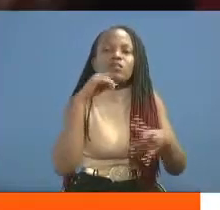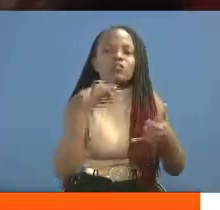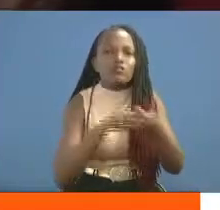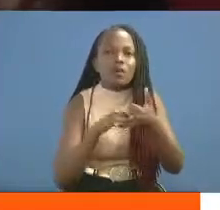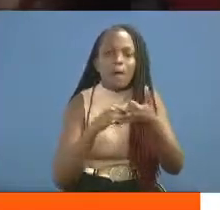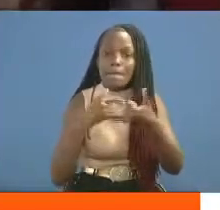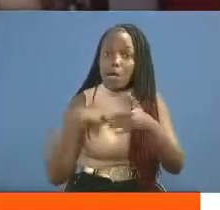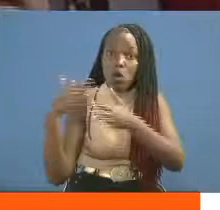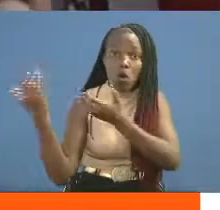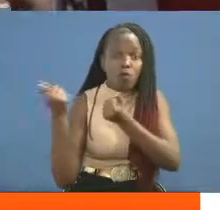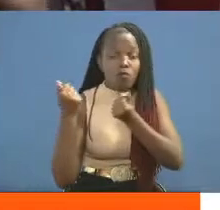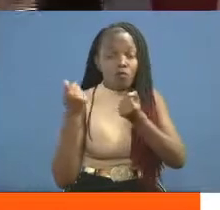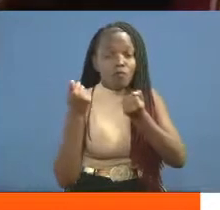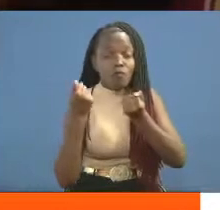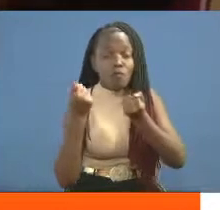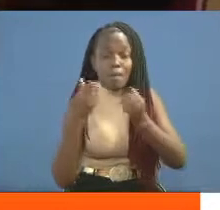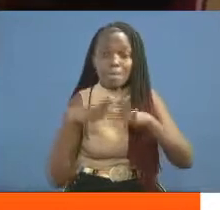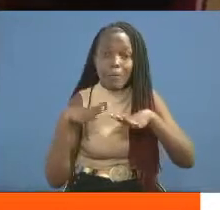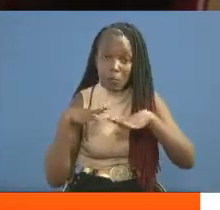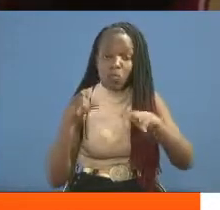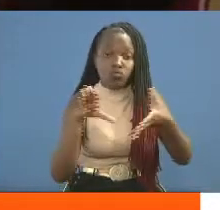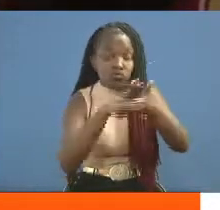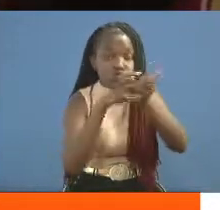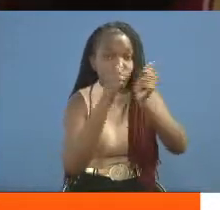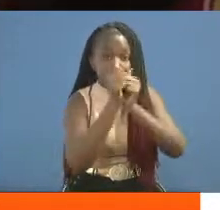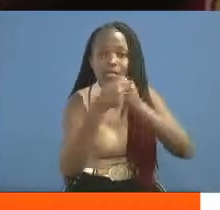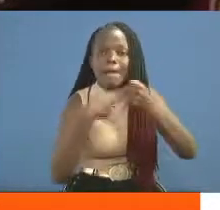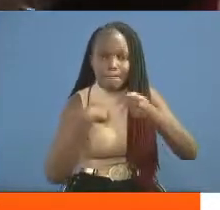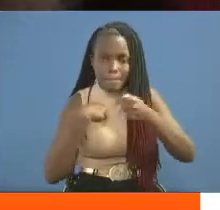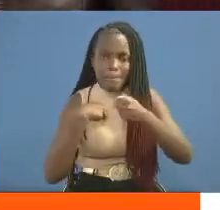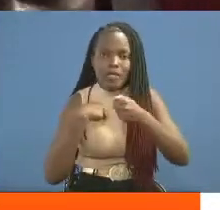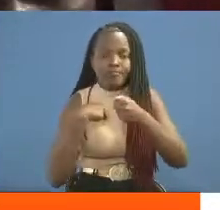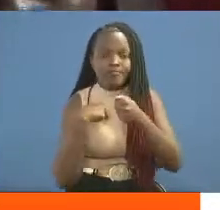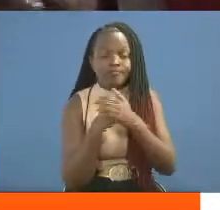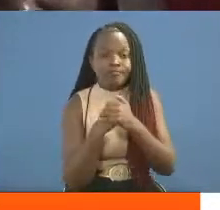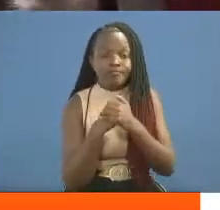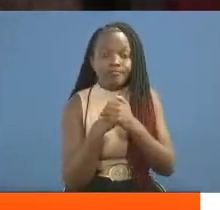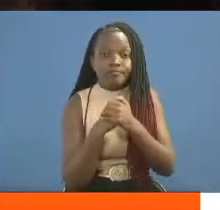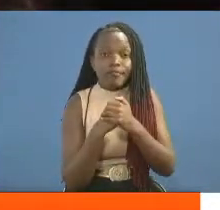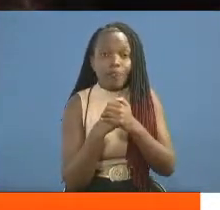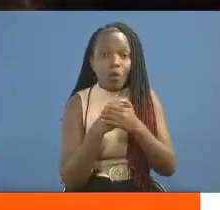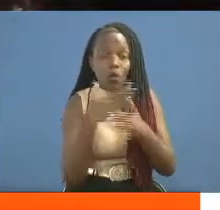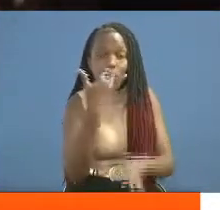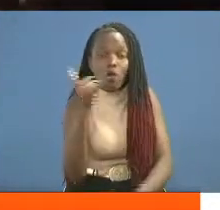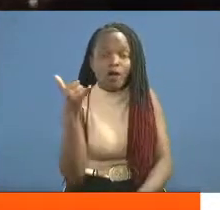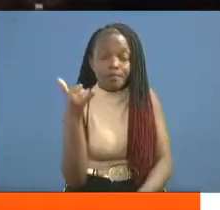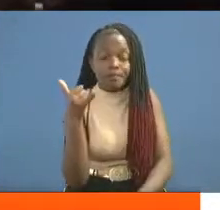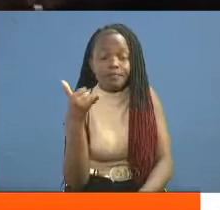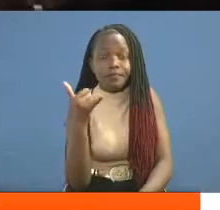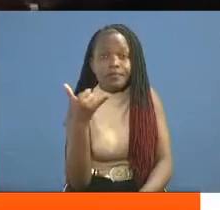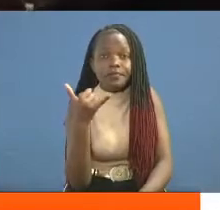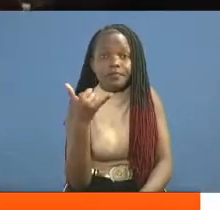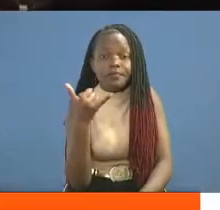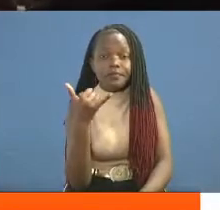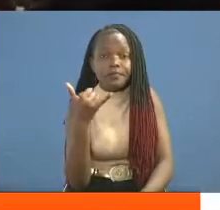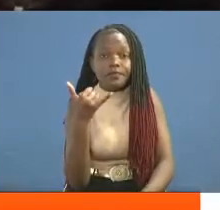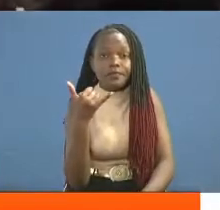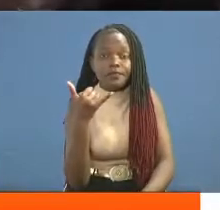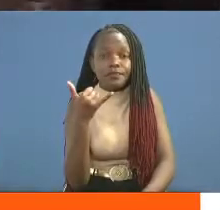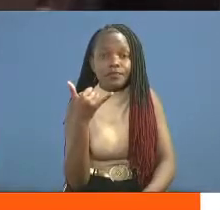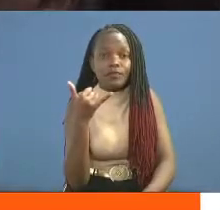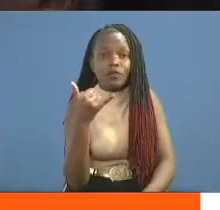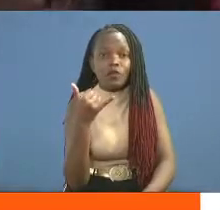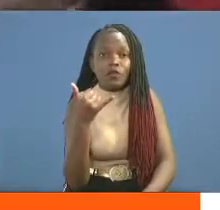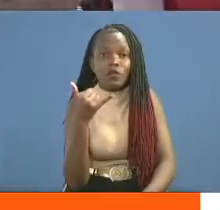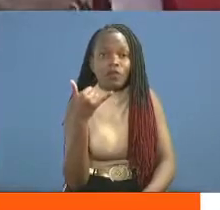ya kwamba watu wa Juja wako na mimi, watanishikilia na hii kitu tutaichukua, ndio maana tuweze kuchukua kukamilisha